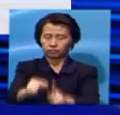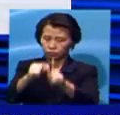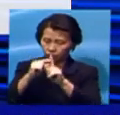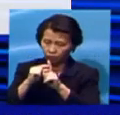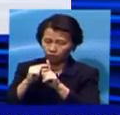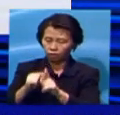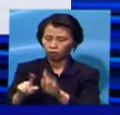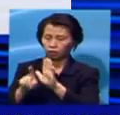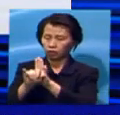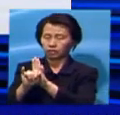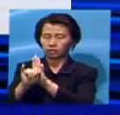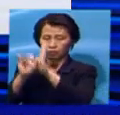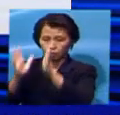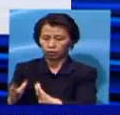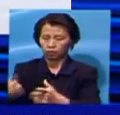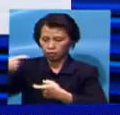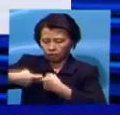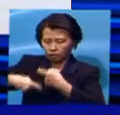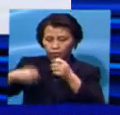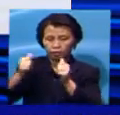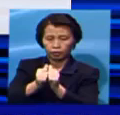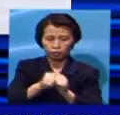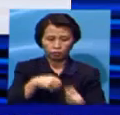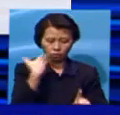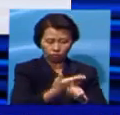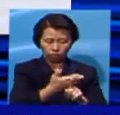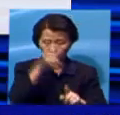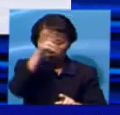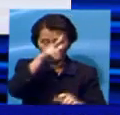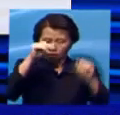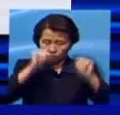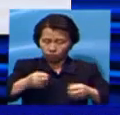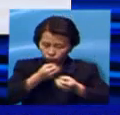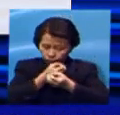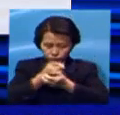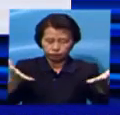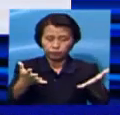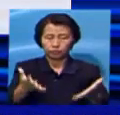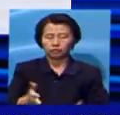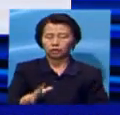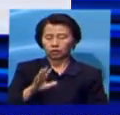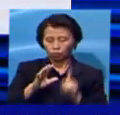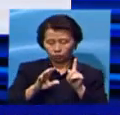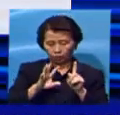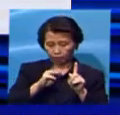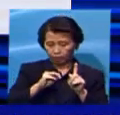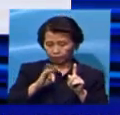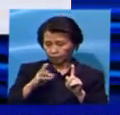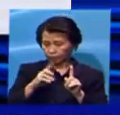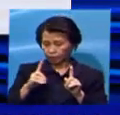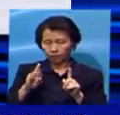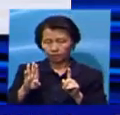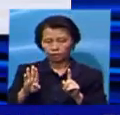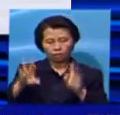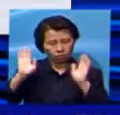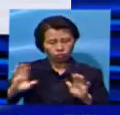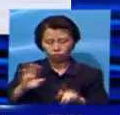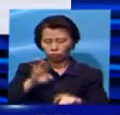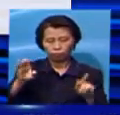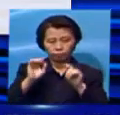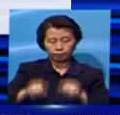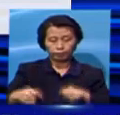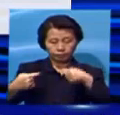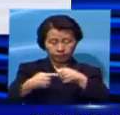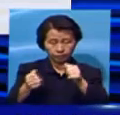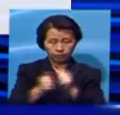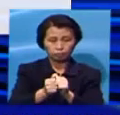terbabit agar kaitannya dengan agenda menggulingkan kerajaan dapat dibongkar menurut beliau ymdb bukan pihak yang disaman dalam Saman